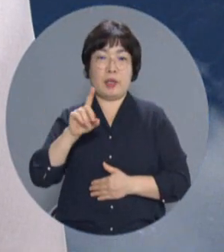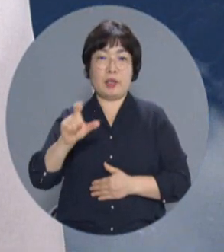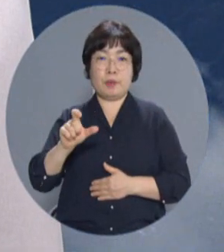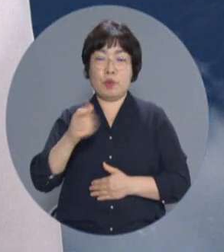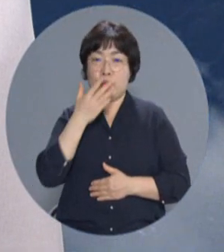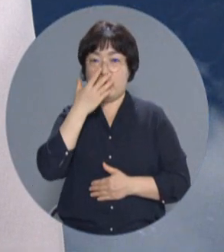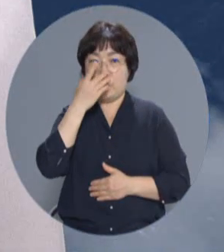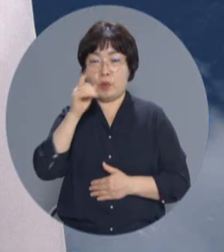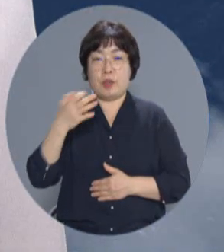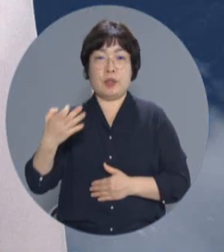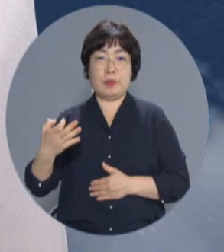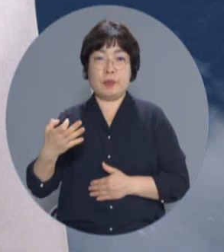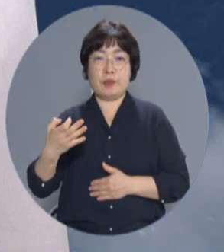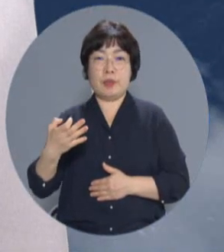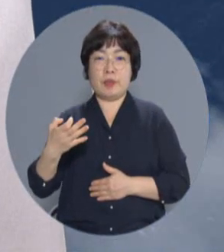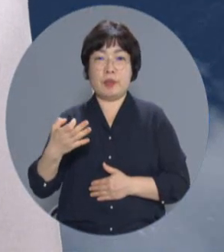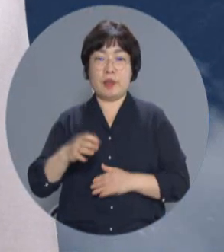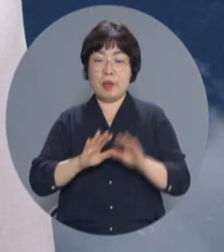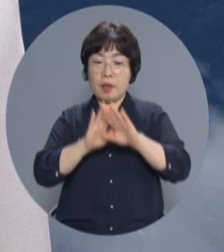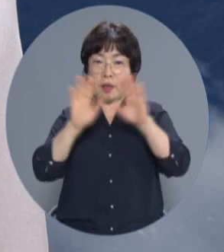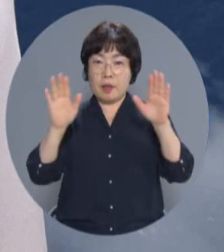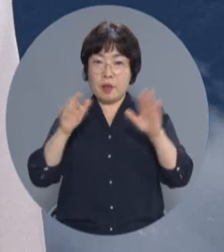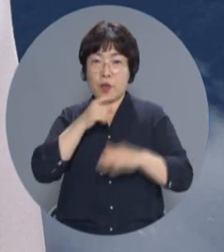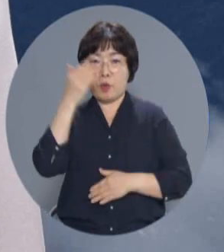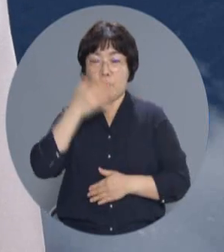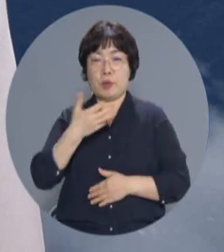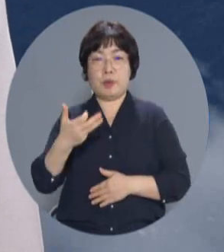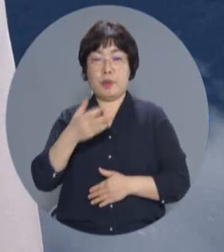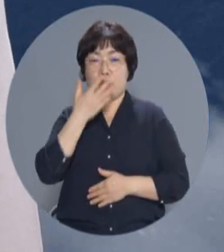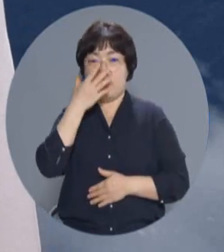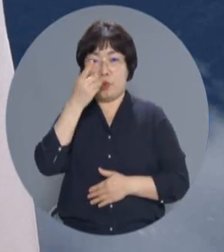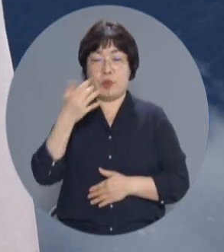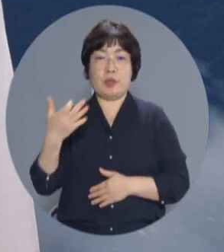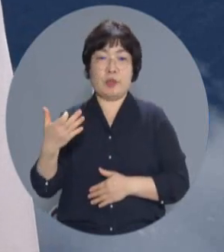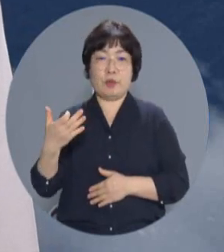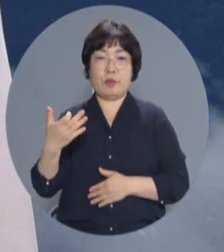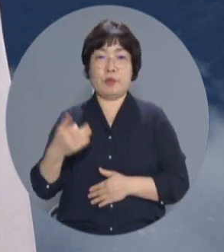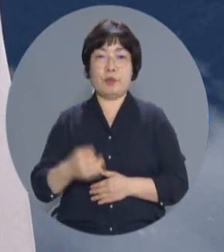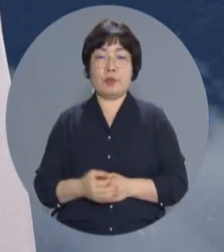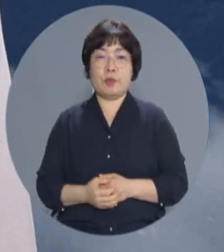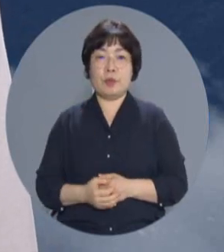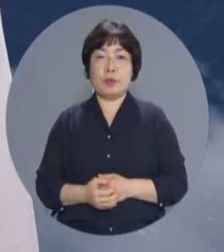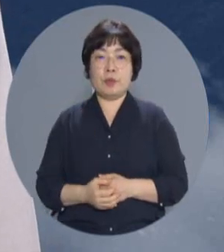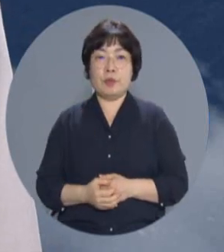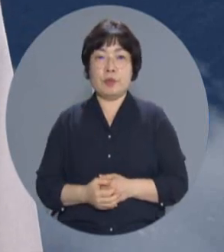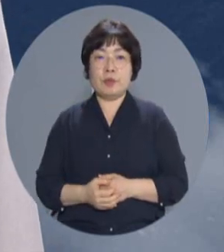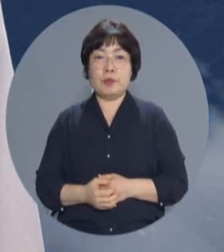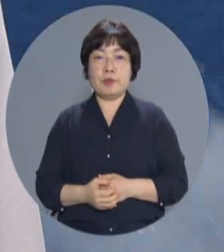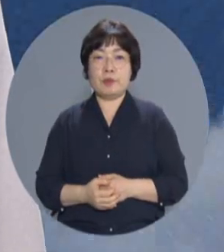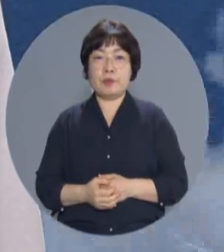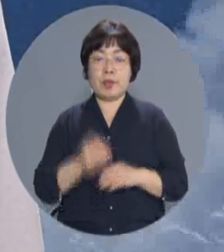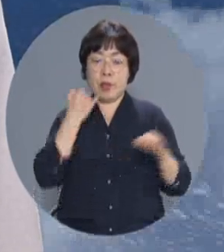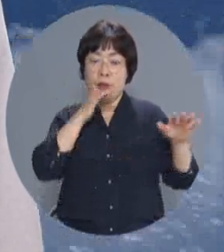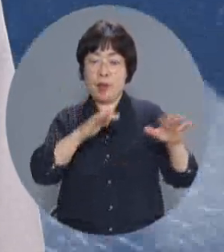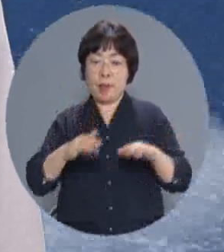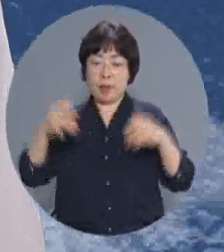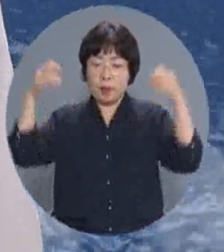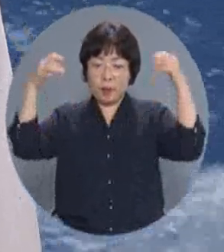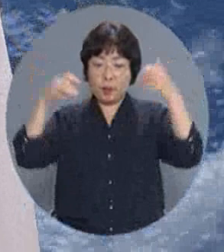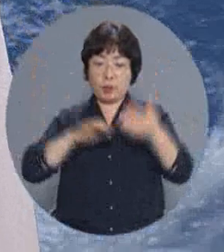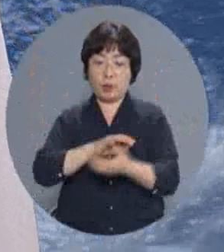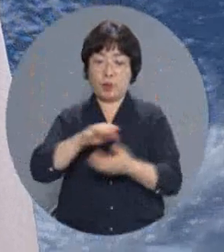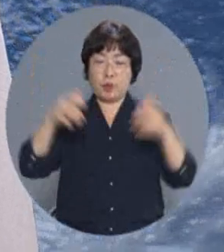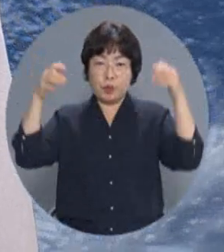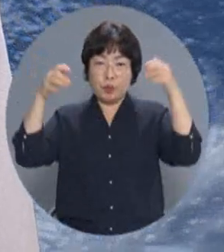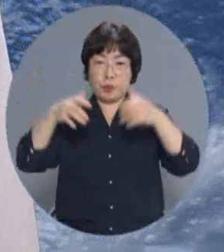모도 순천 14도 한 학기온은 여수는 18도 순천 19도 모이겠습니다 해상에도 흐리고 비가 오는